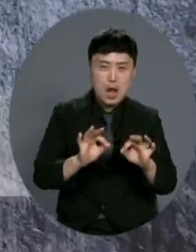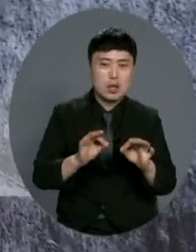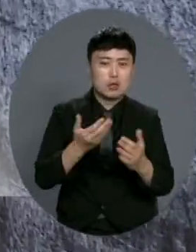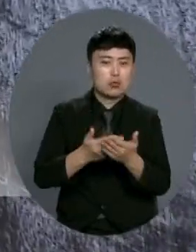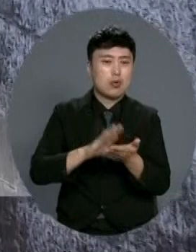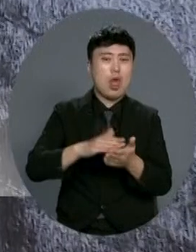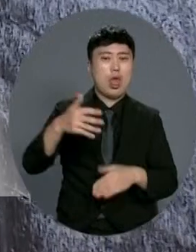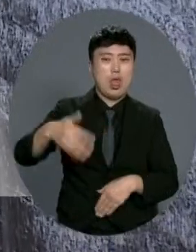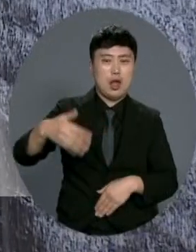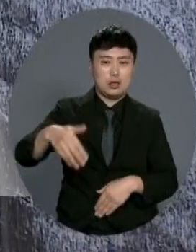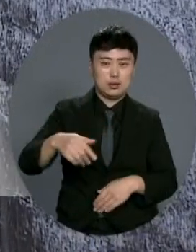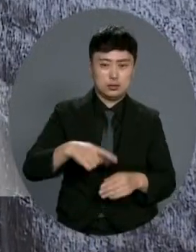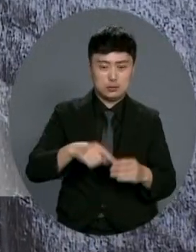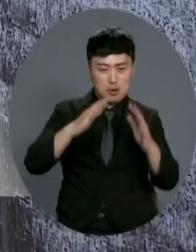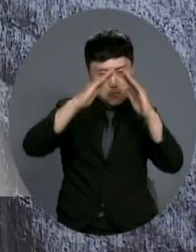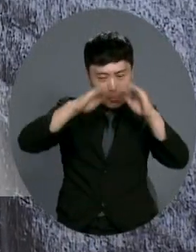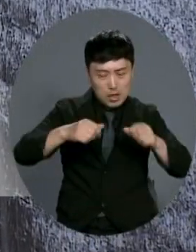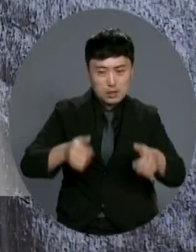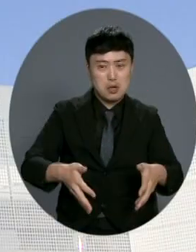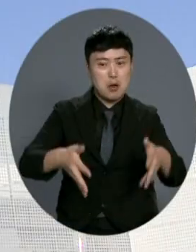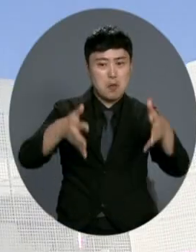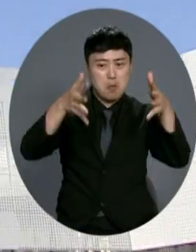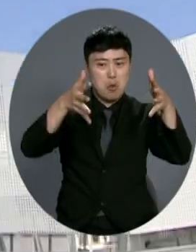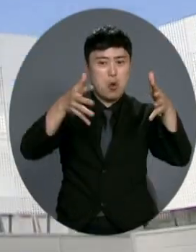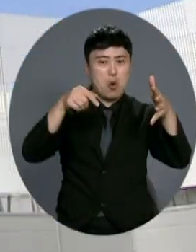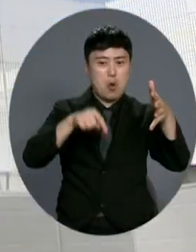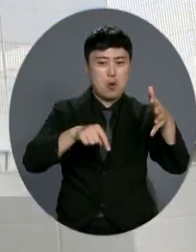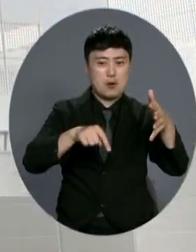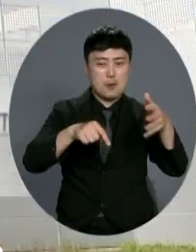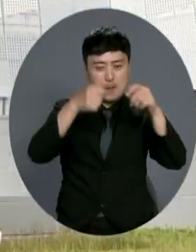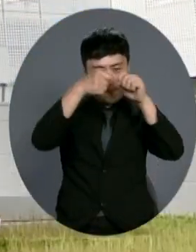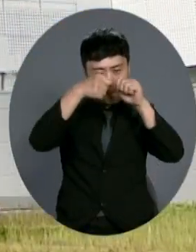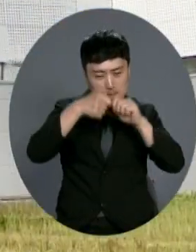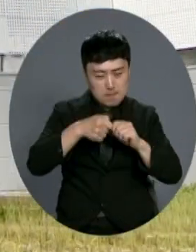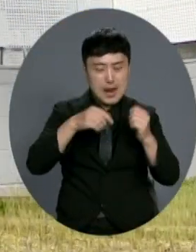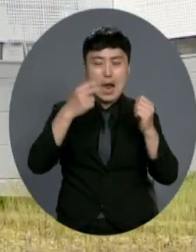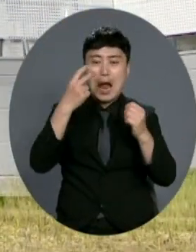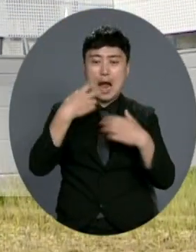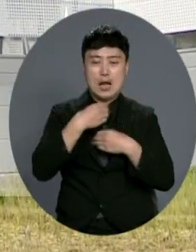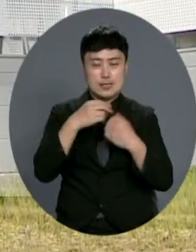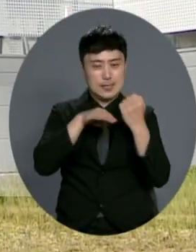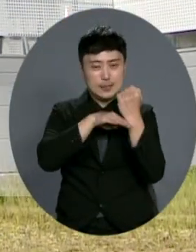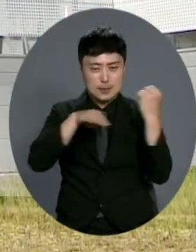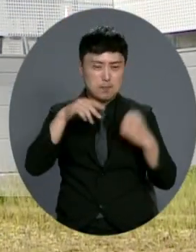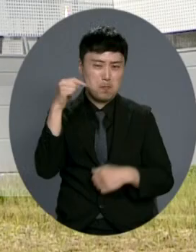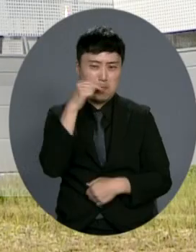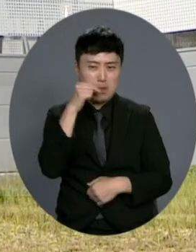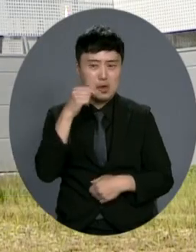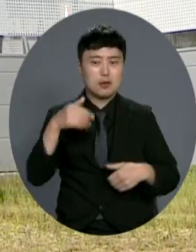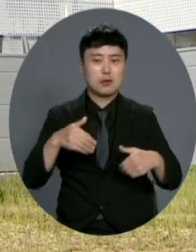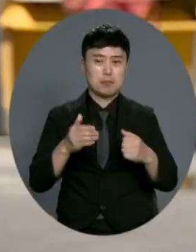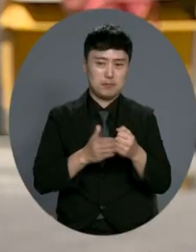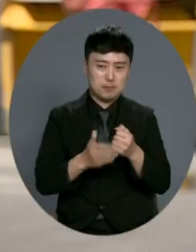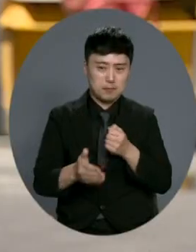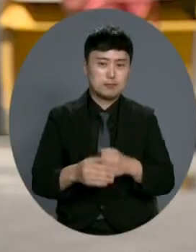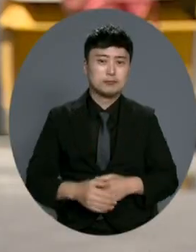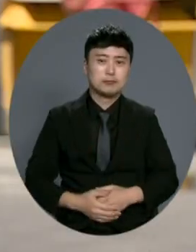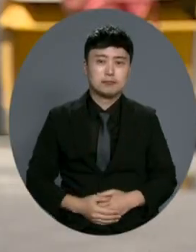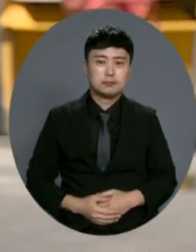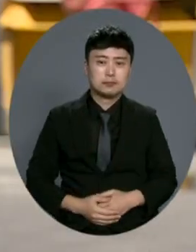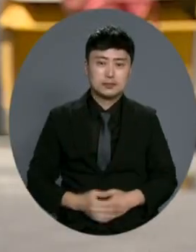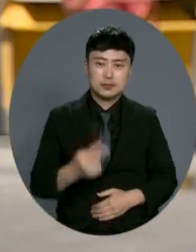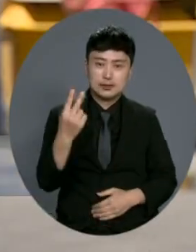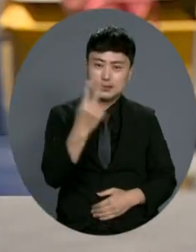난 작업장을 해체해 재개축하는 데 필요한 정밀구조 안전진단 절차가 까다로워졌기 때문입니다.